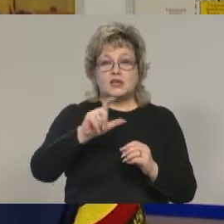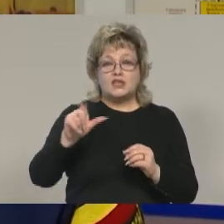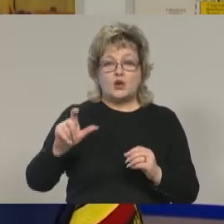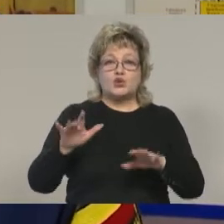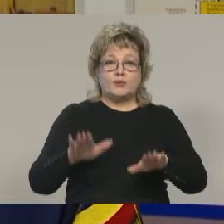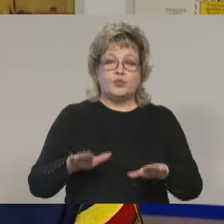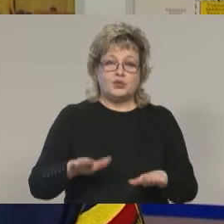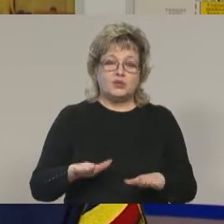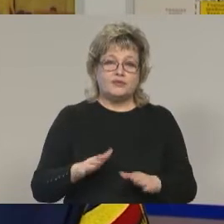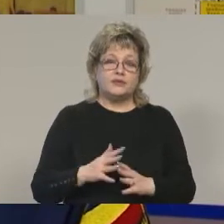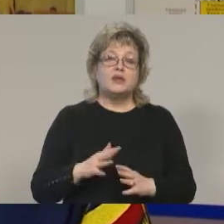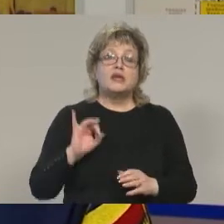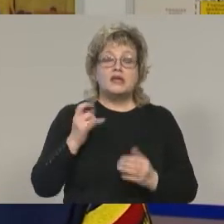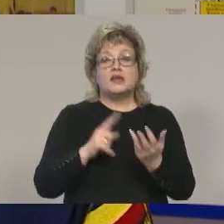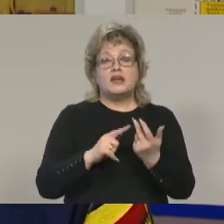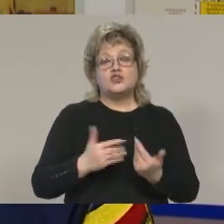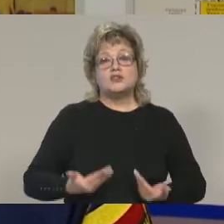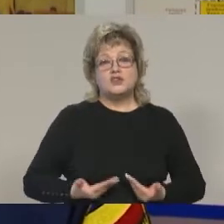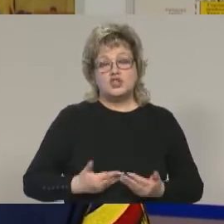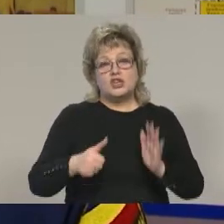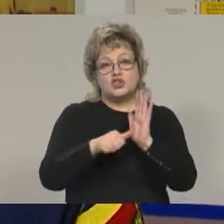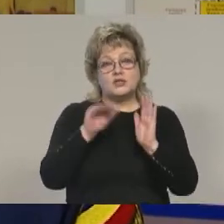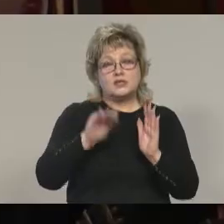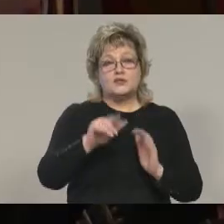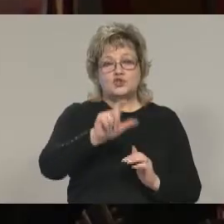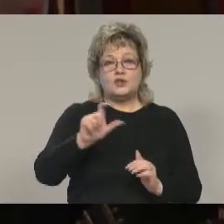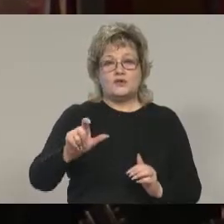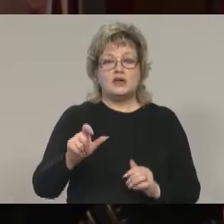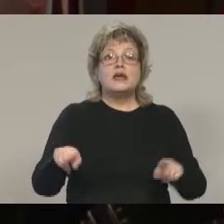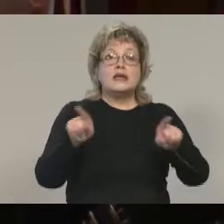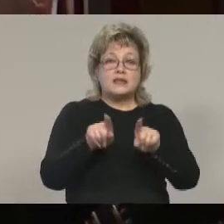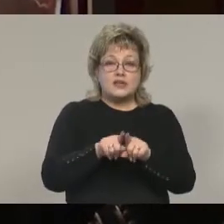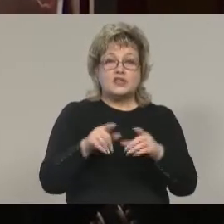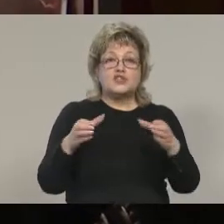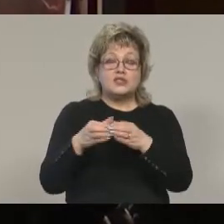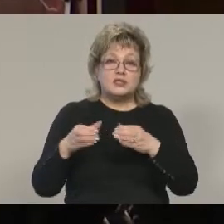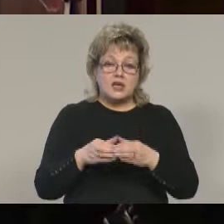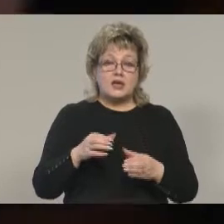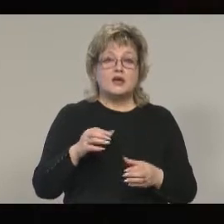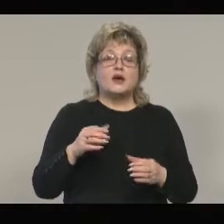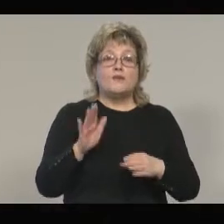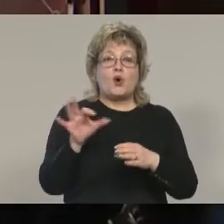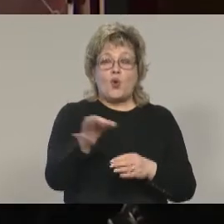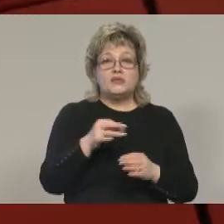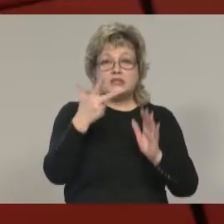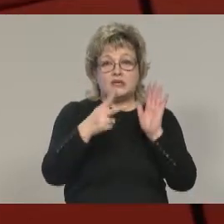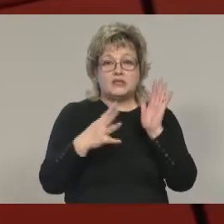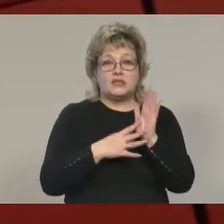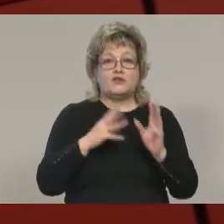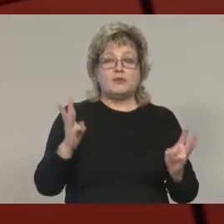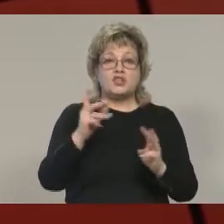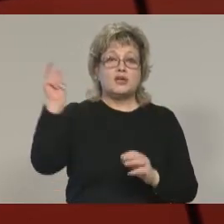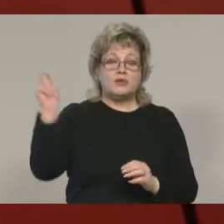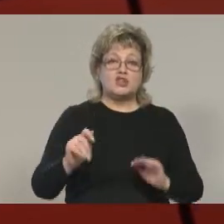пунктов. И количество жителей 6 тысяч человек. И таких частей по области 39. Пожарные приезжают на